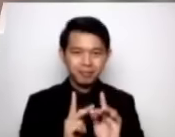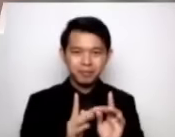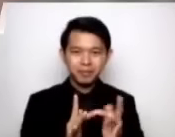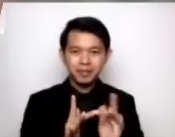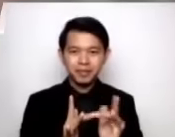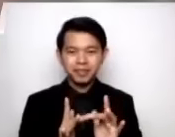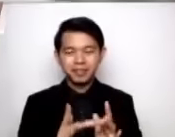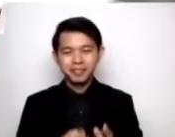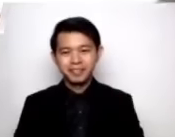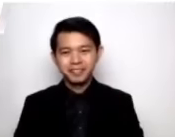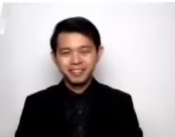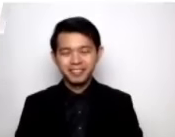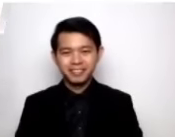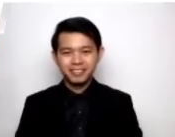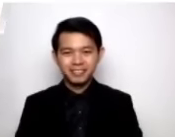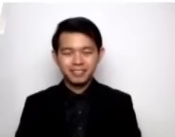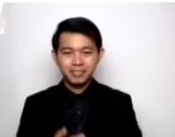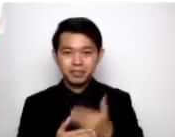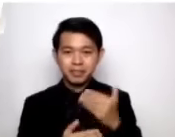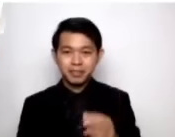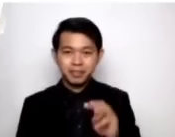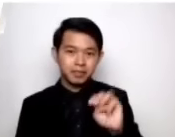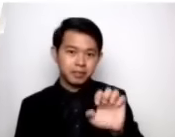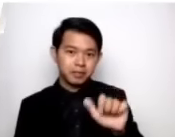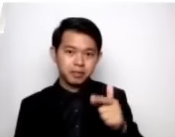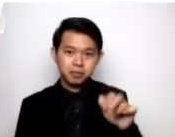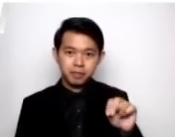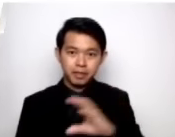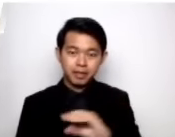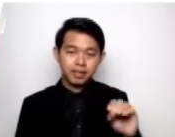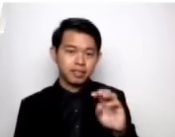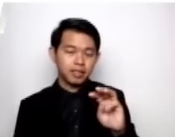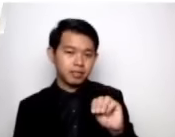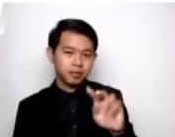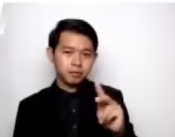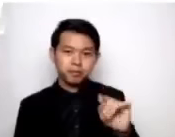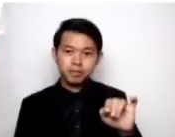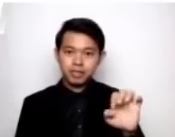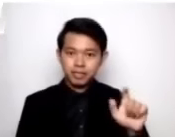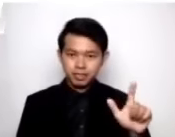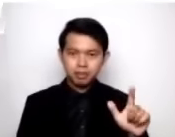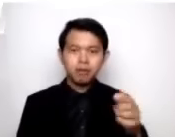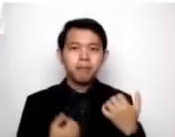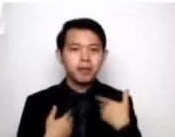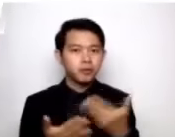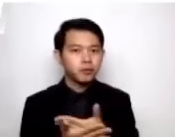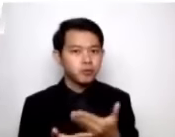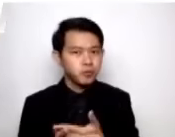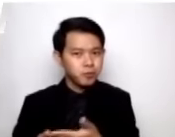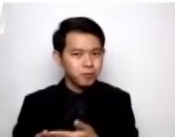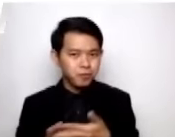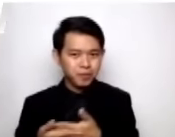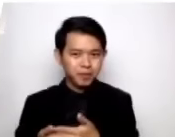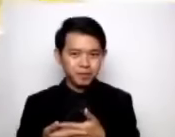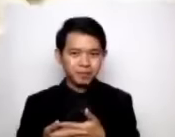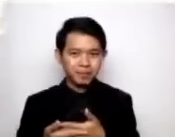Megan Young at Mikael Daez expecting na sa kanilang first baby.